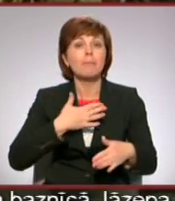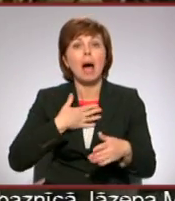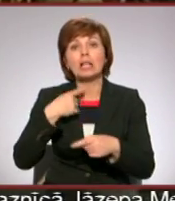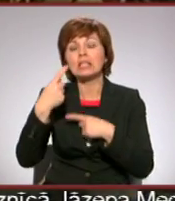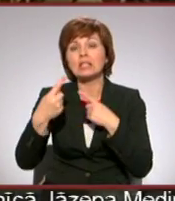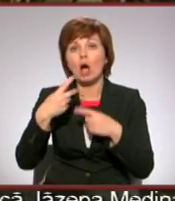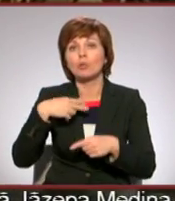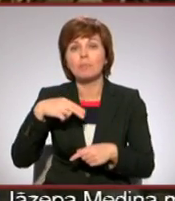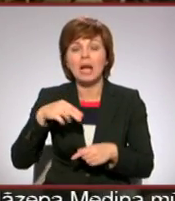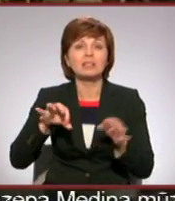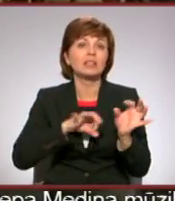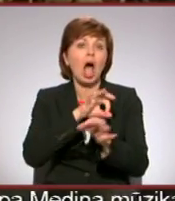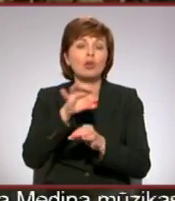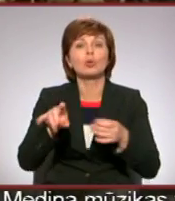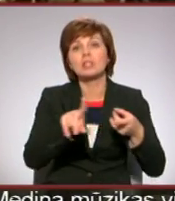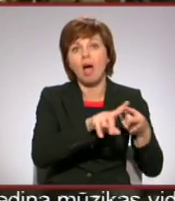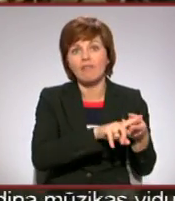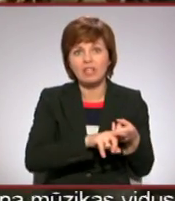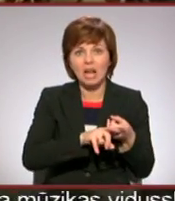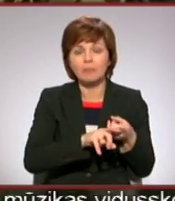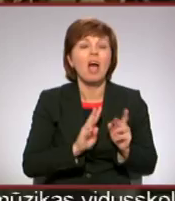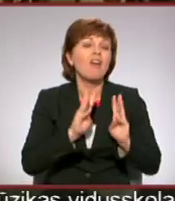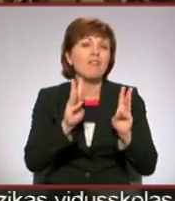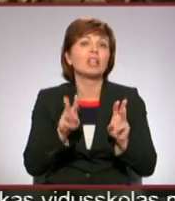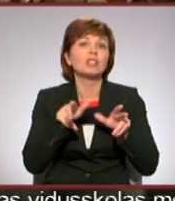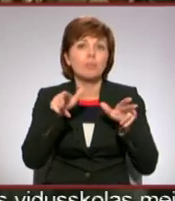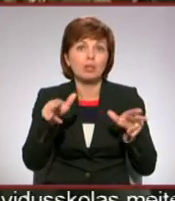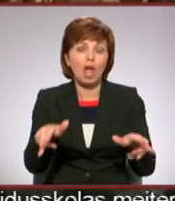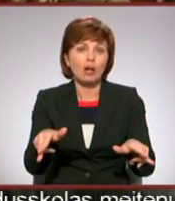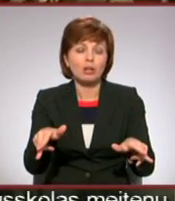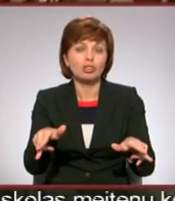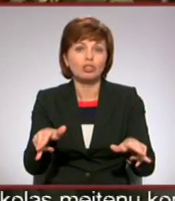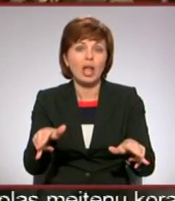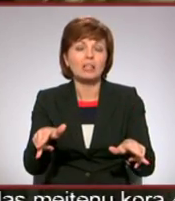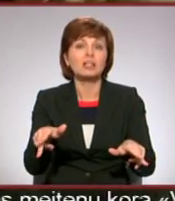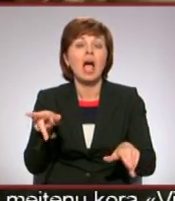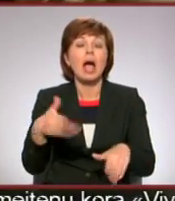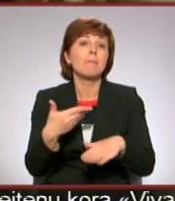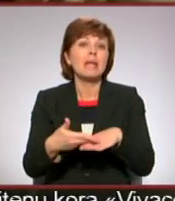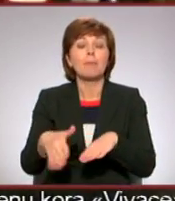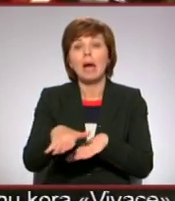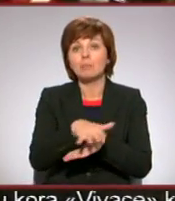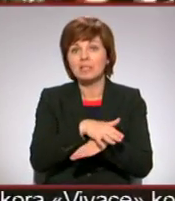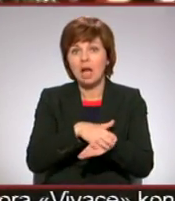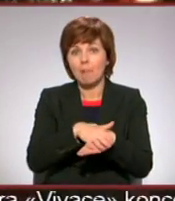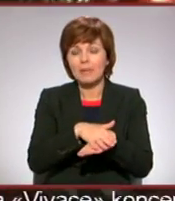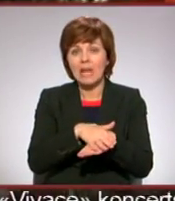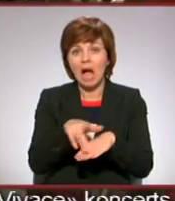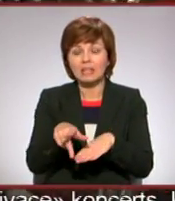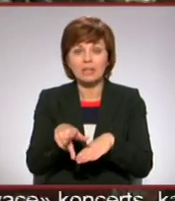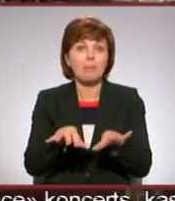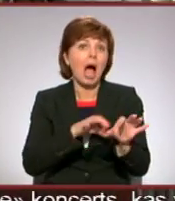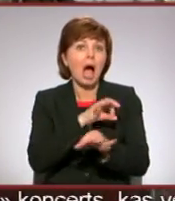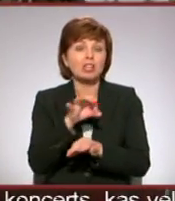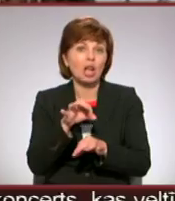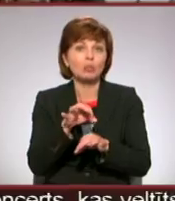sarunbiedrs ir Latvijas arhitektūras savienības valdes priekšsēdētājs Mārtiņš Čibilds. Ja sabiedrība ir, ja arhitektūra